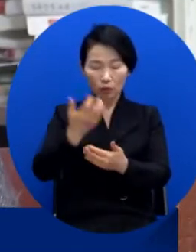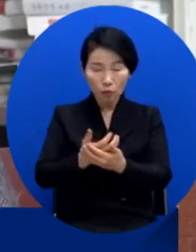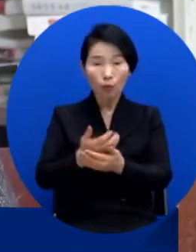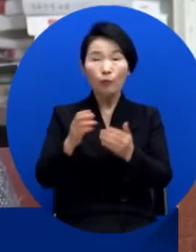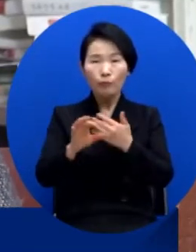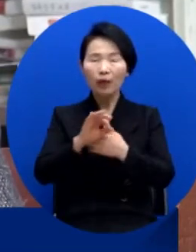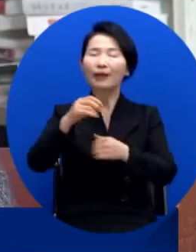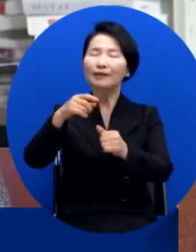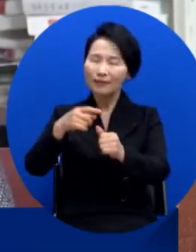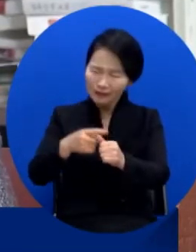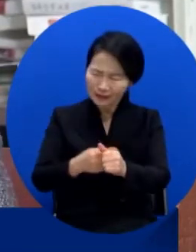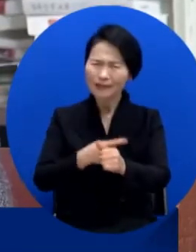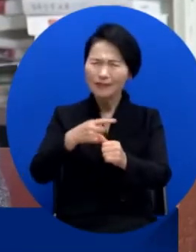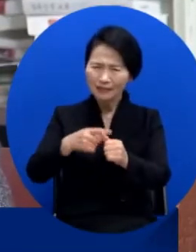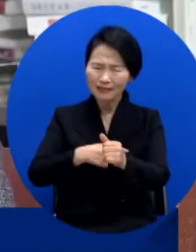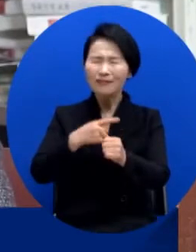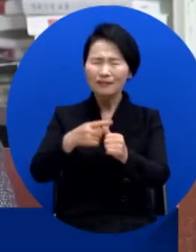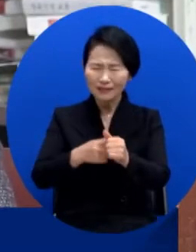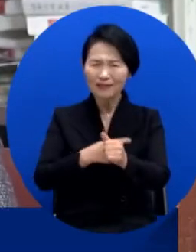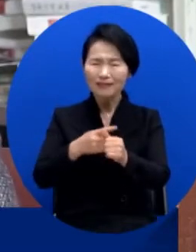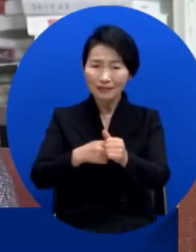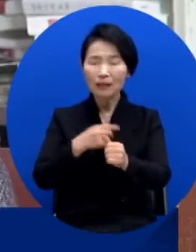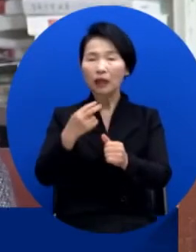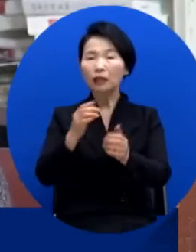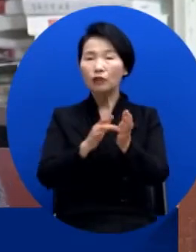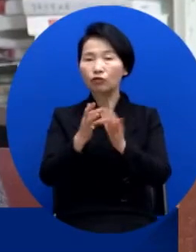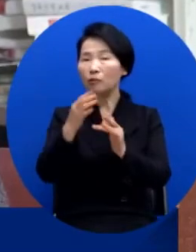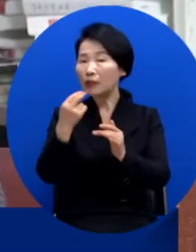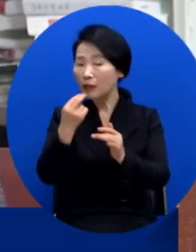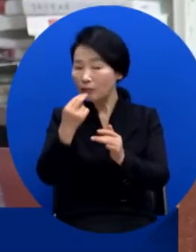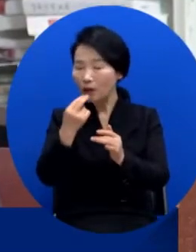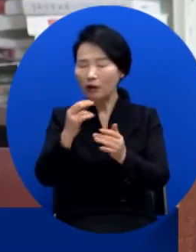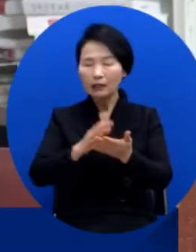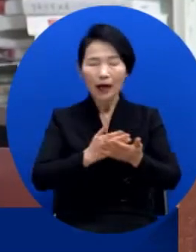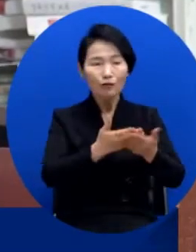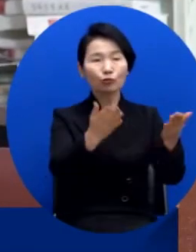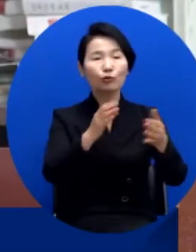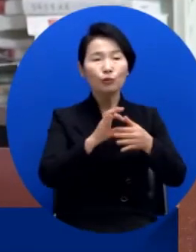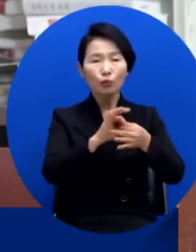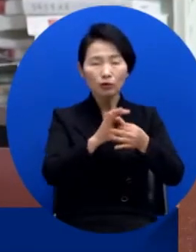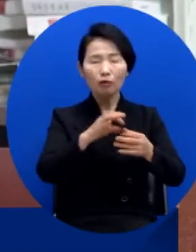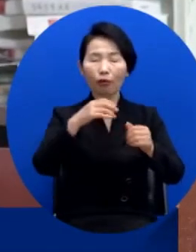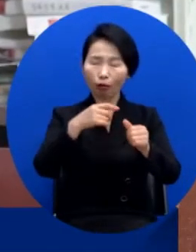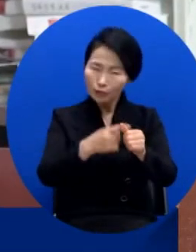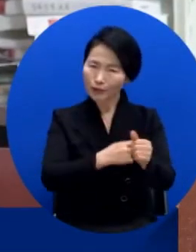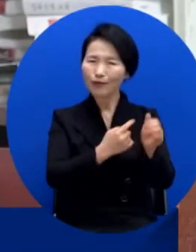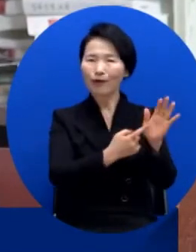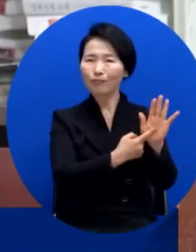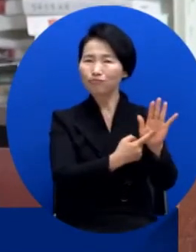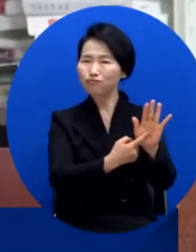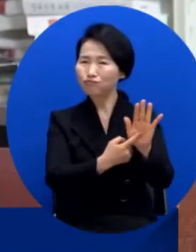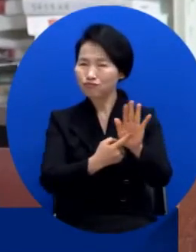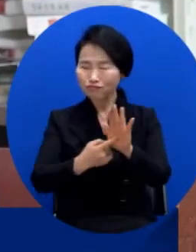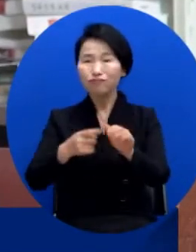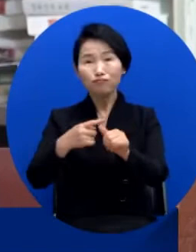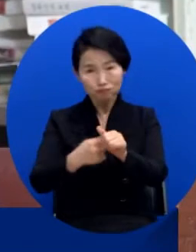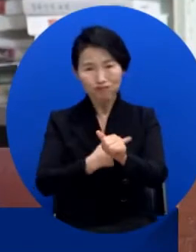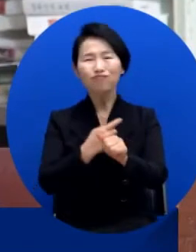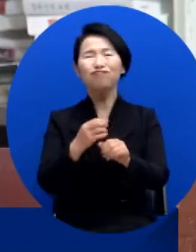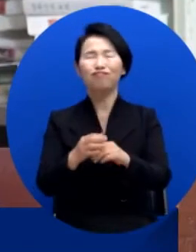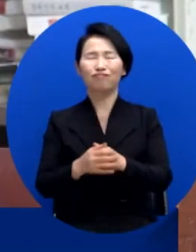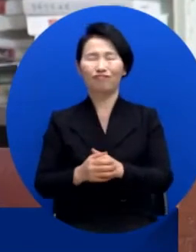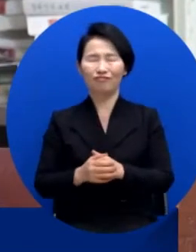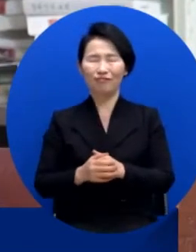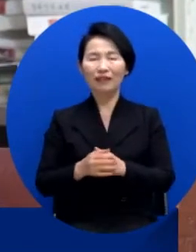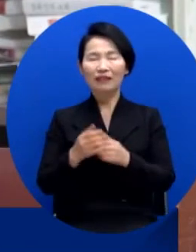자연스럽게 그 생명은 예수님의 생명 은 나눔을 통해서 드러날 수밖에 없다 라는 이제 예